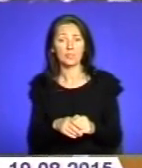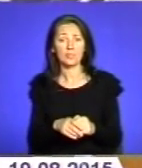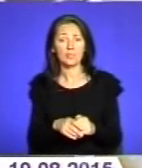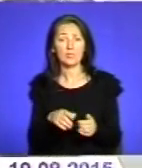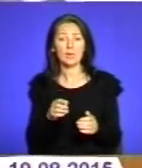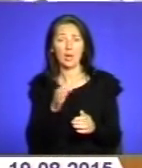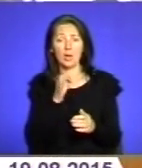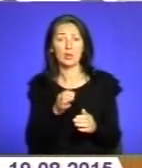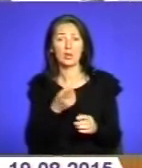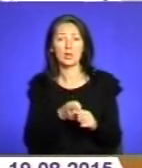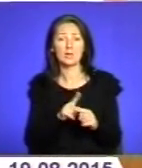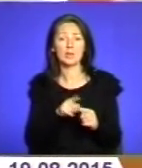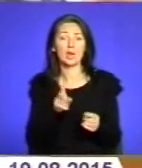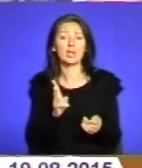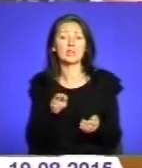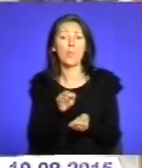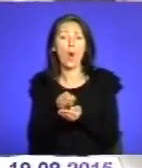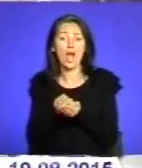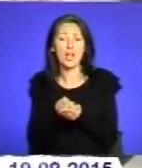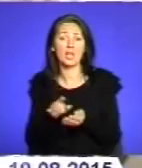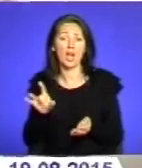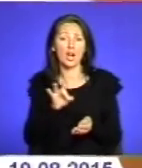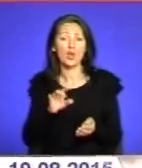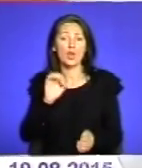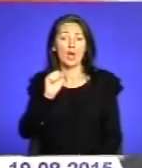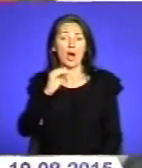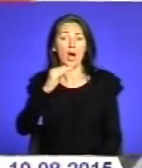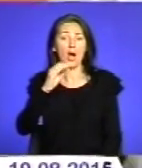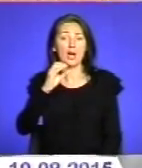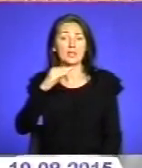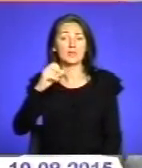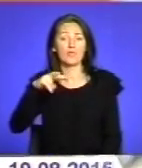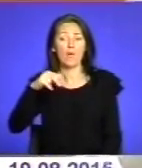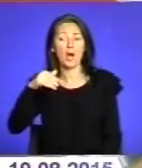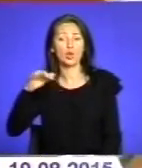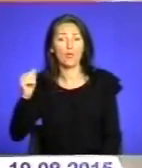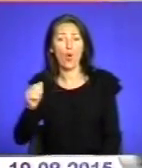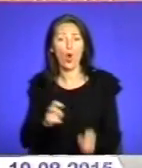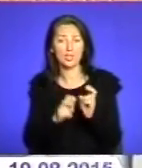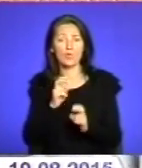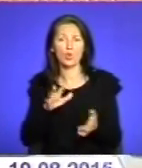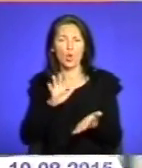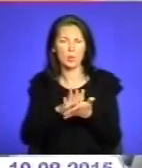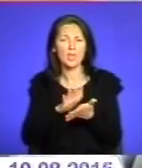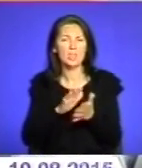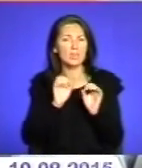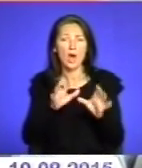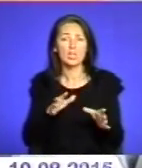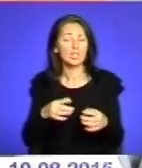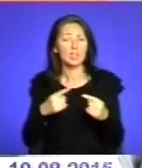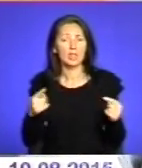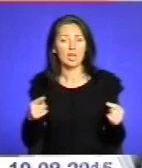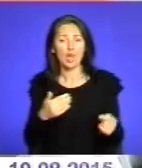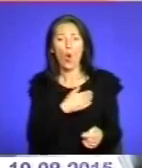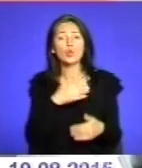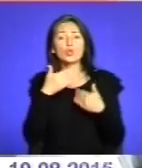це якийсь могильник в районі асфальтного заводу, сміттєзвалище і так далі. Я хочу звернутися до всіх